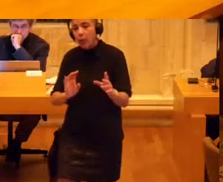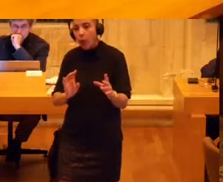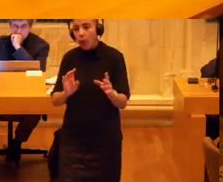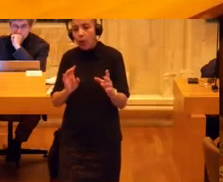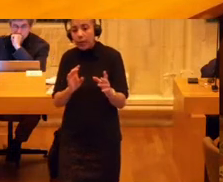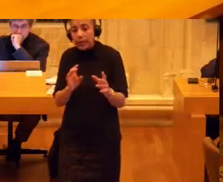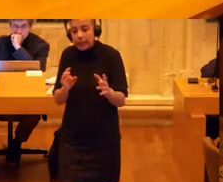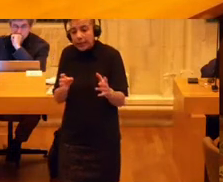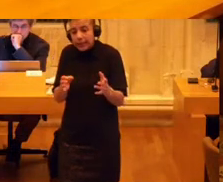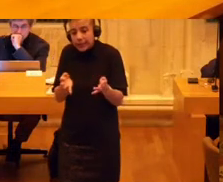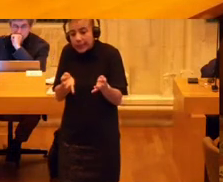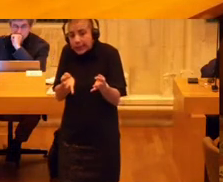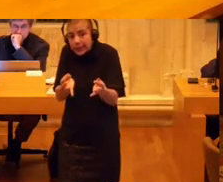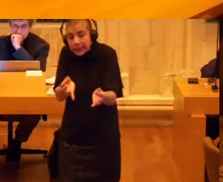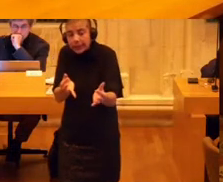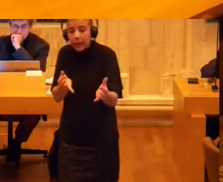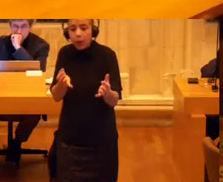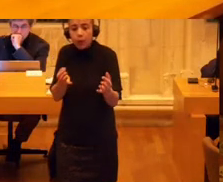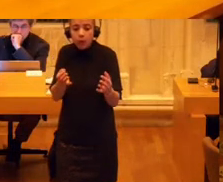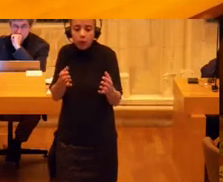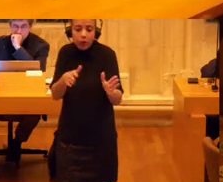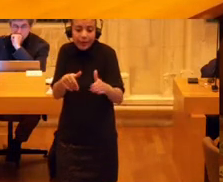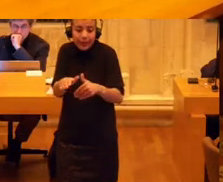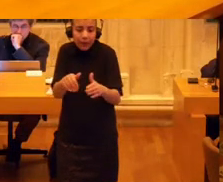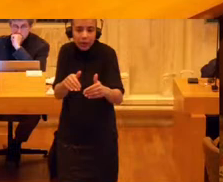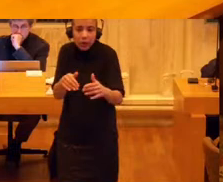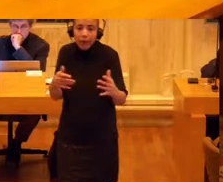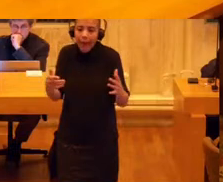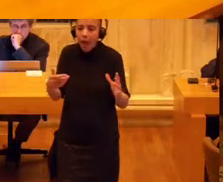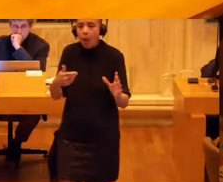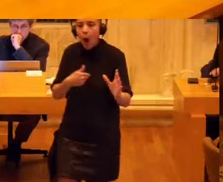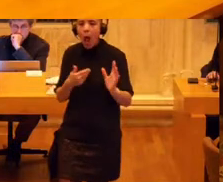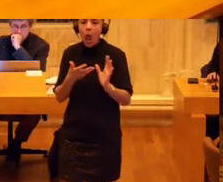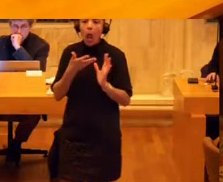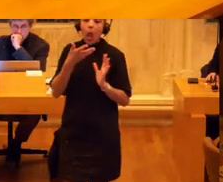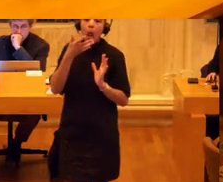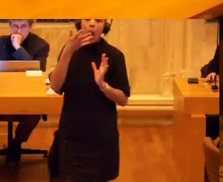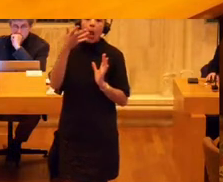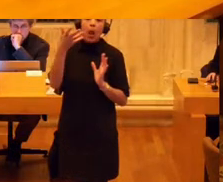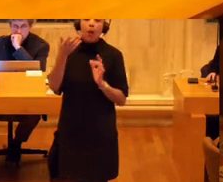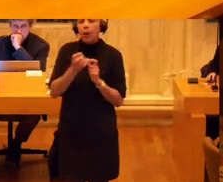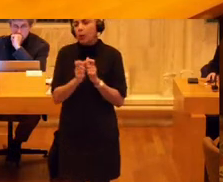discours ni démagogique ni politique sur l'impact à moyen terme.